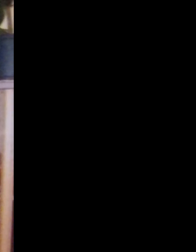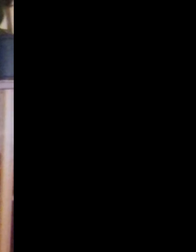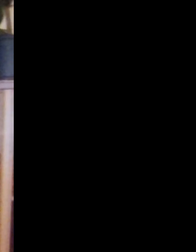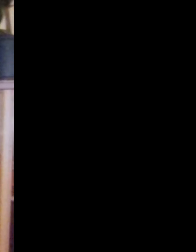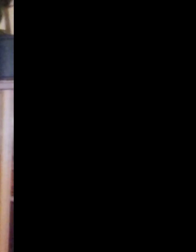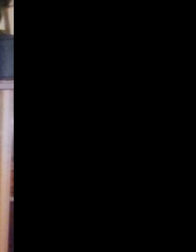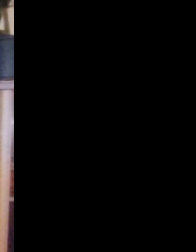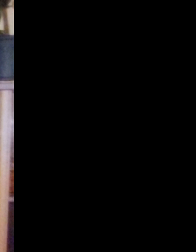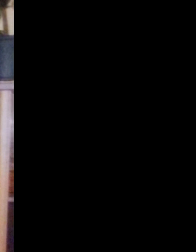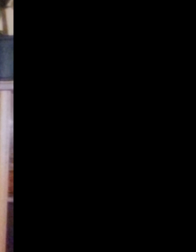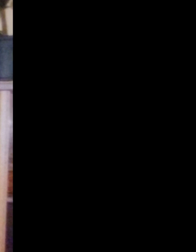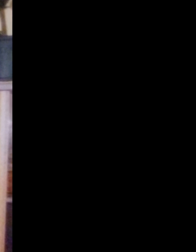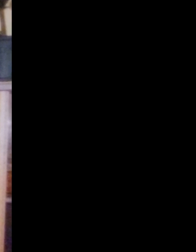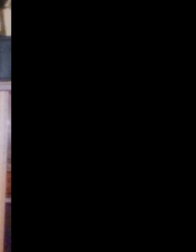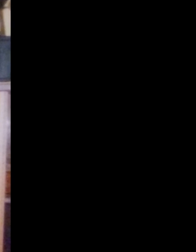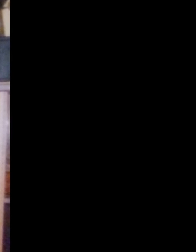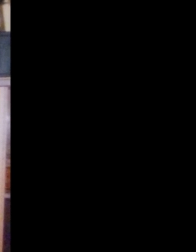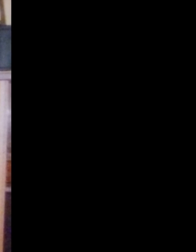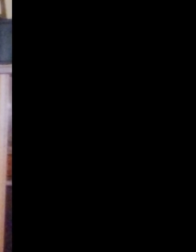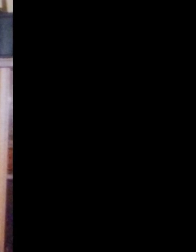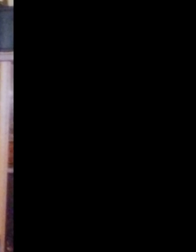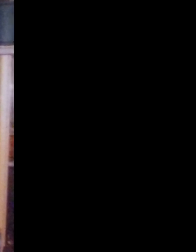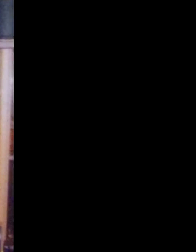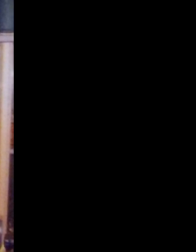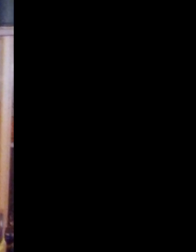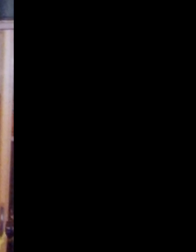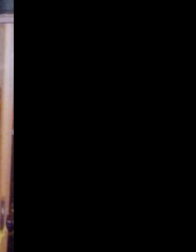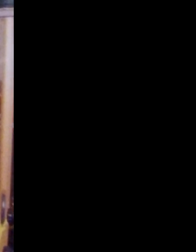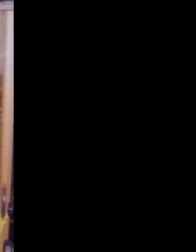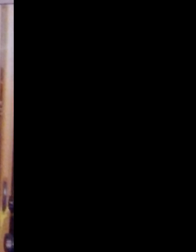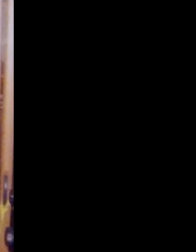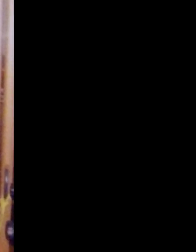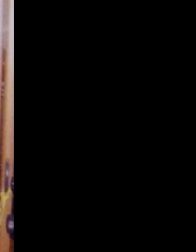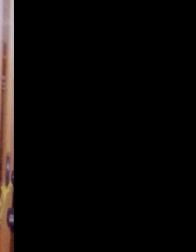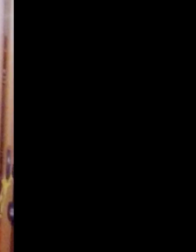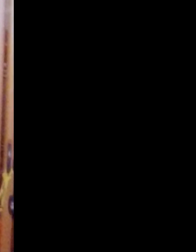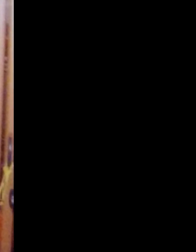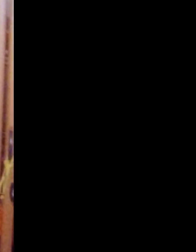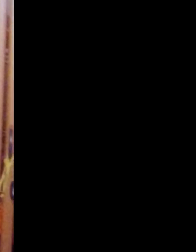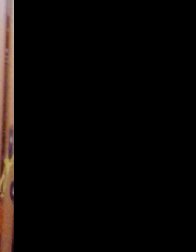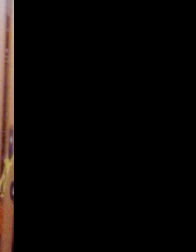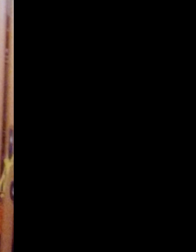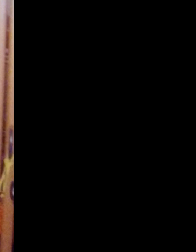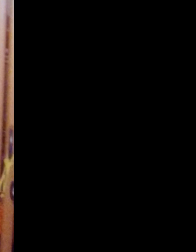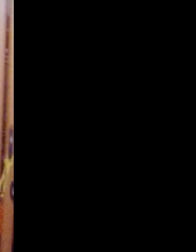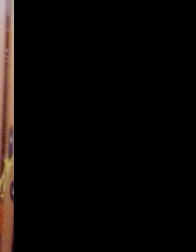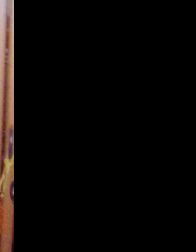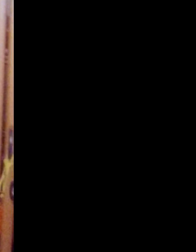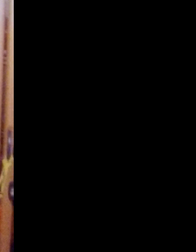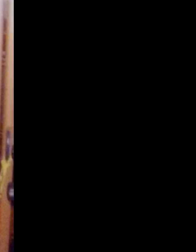rechts eine Pflanze. Dann sind da CDs, Bilder im Bilderrahmen, Fotografien und zwei bequeme Sessel